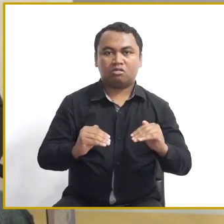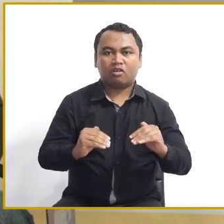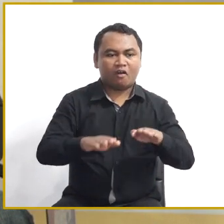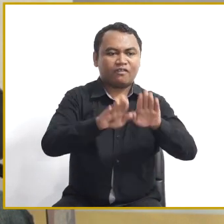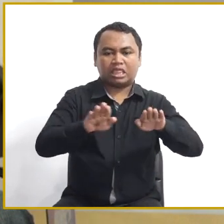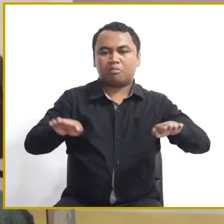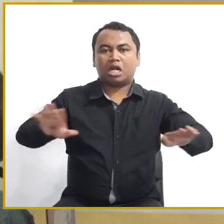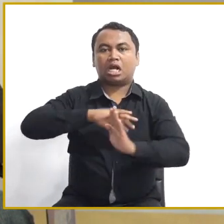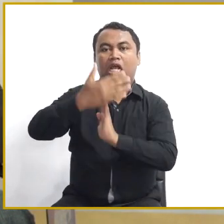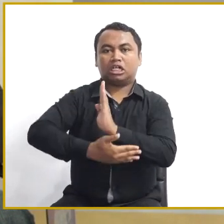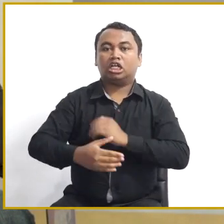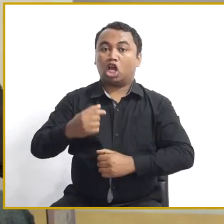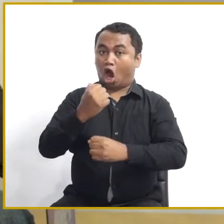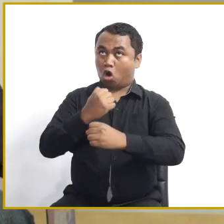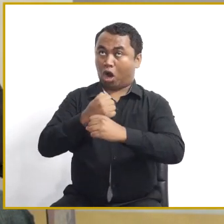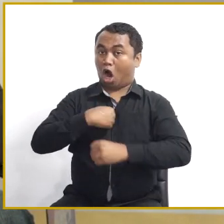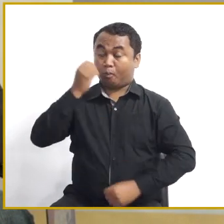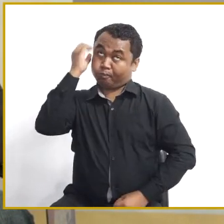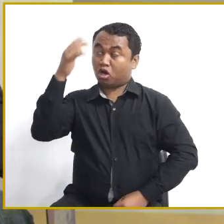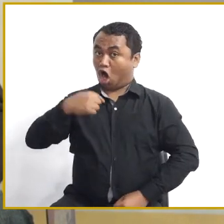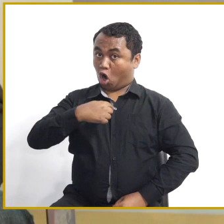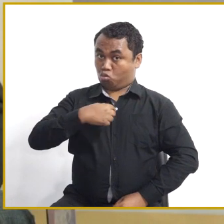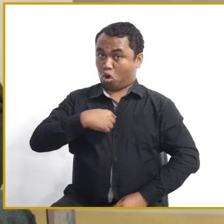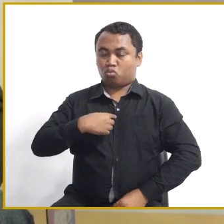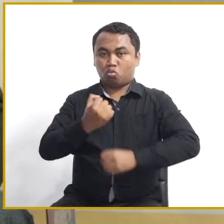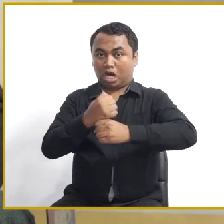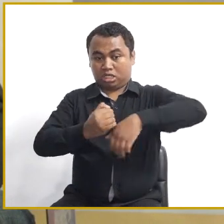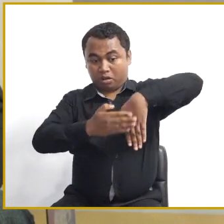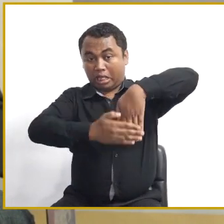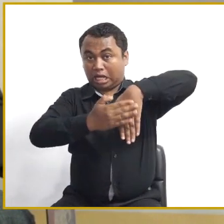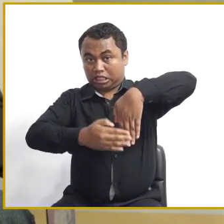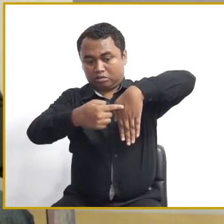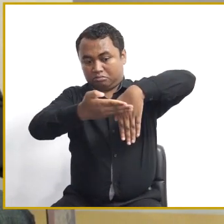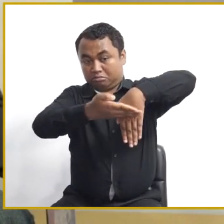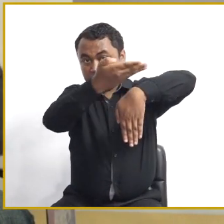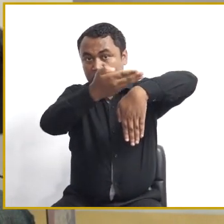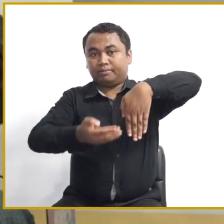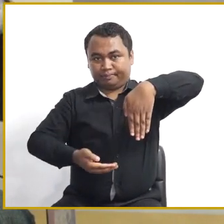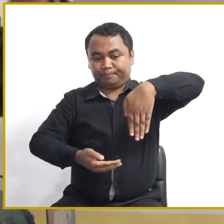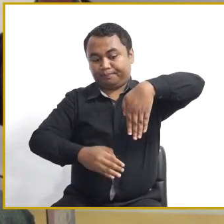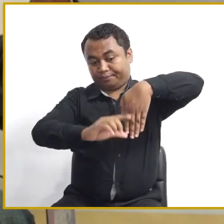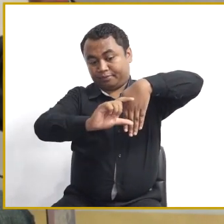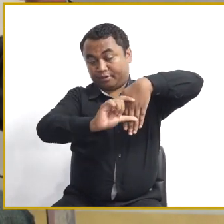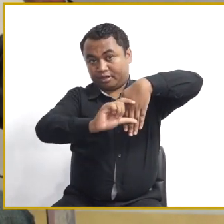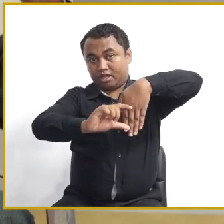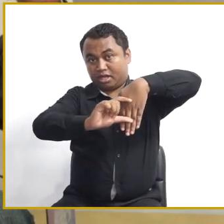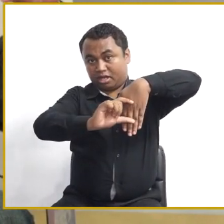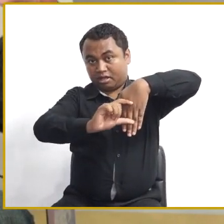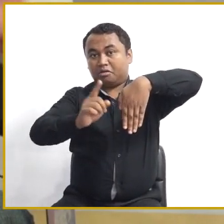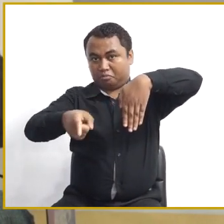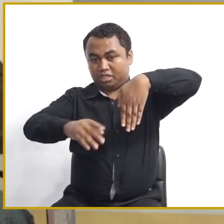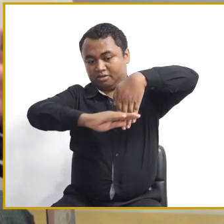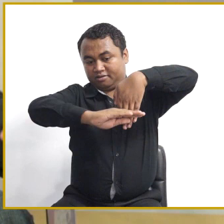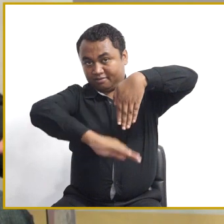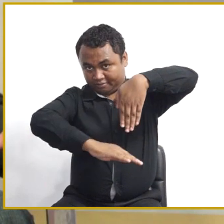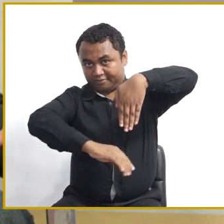aloha dia zaraiko telo Madagasikara misy ny tapany avaratra dia misy ny tapany afovoany